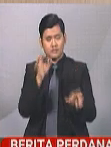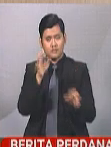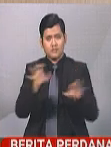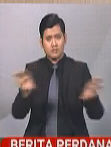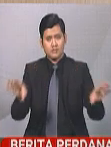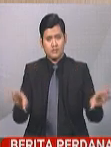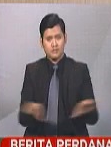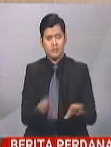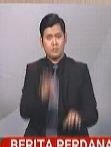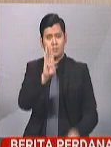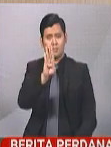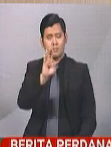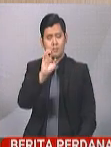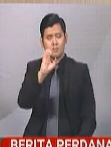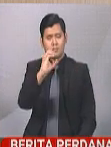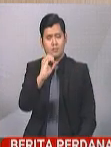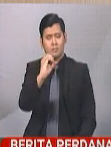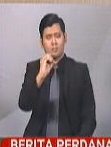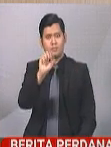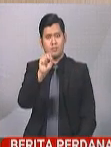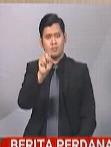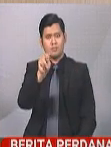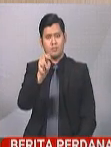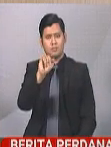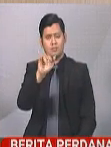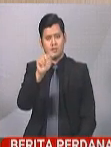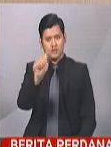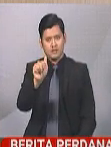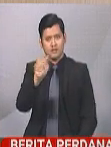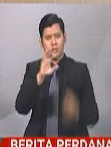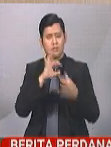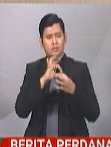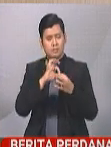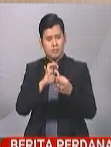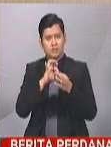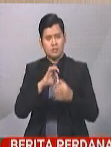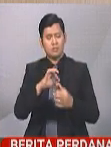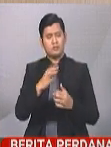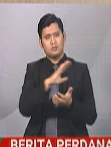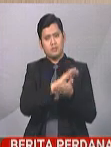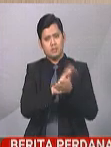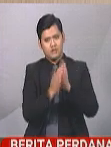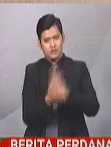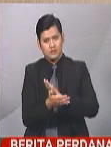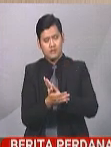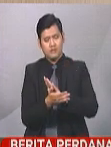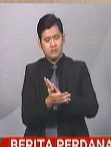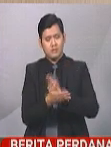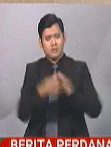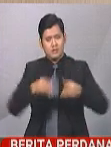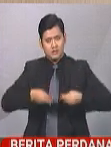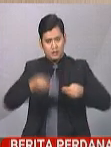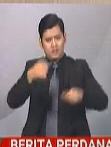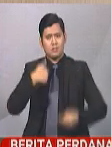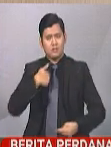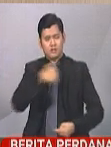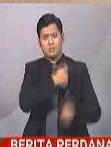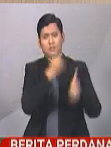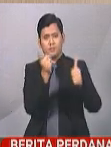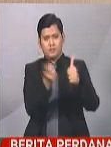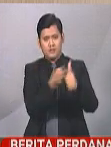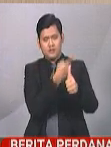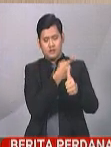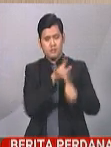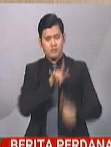Bosnia dan hubungan kita dengan Bosnia dah begitu erat, dia orang kasih kita priority. Jadi penerbangan yang membawa mask ke